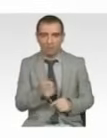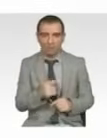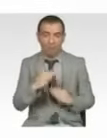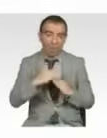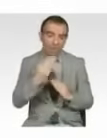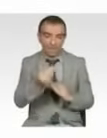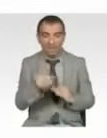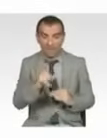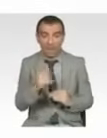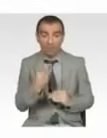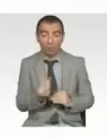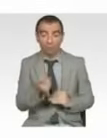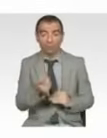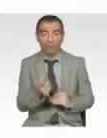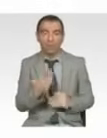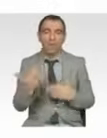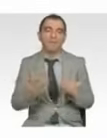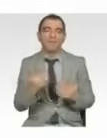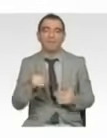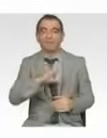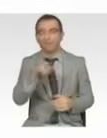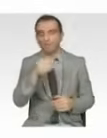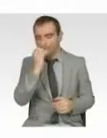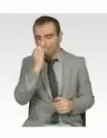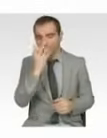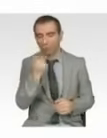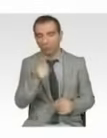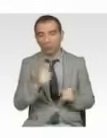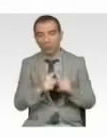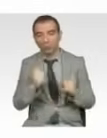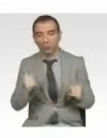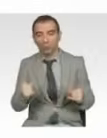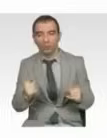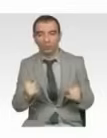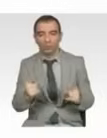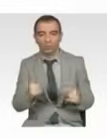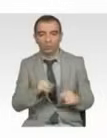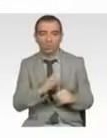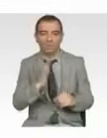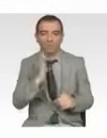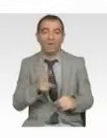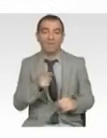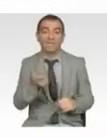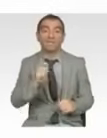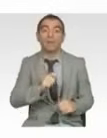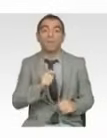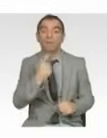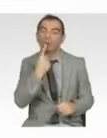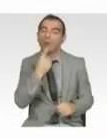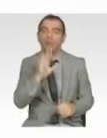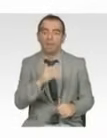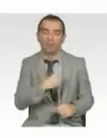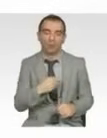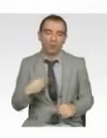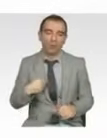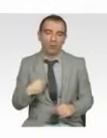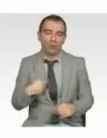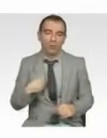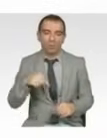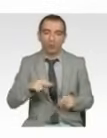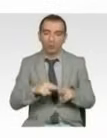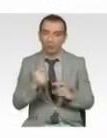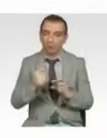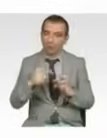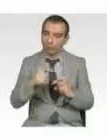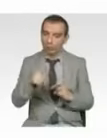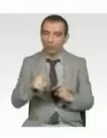işte. Mesela bütün bitkileri uzun sürede kullanılmayı tavsiye etmiyor hekimler. Eğer bunu bir kür ya da